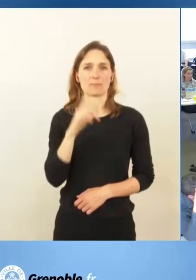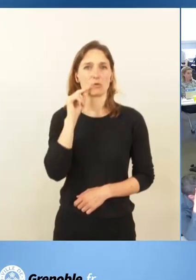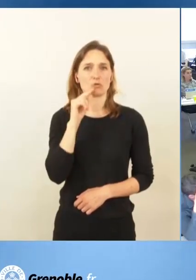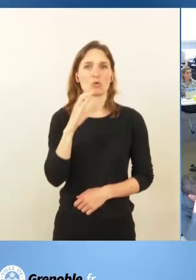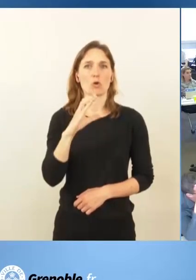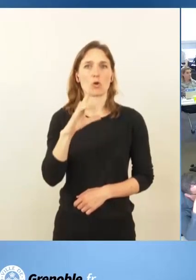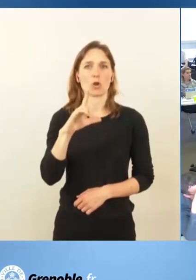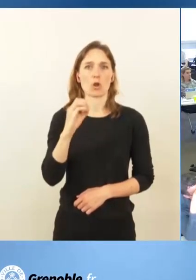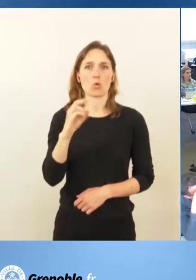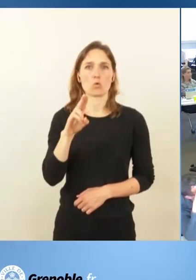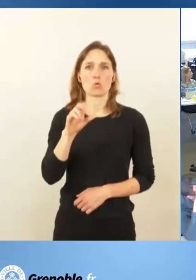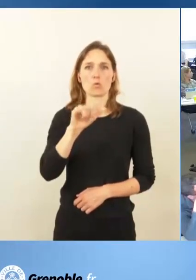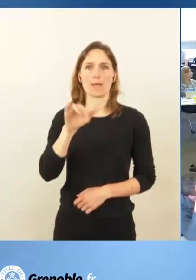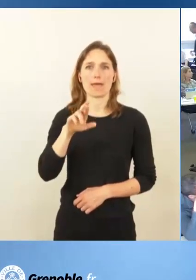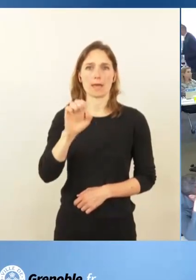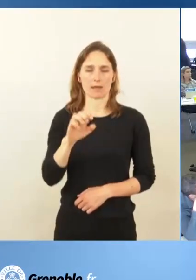Alan confesson